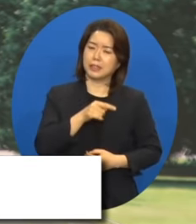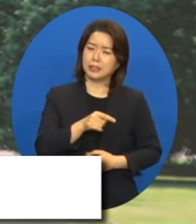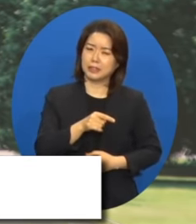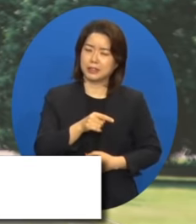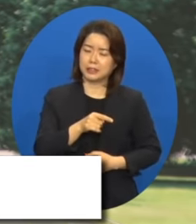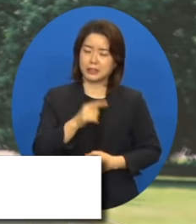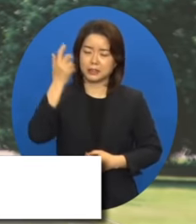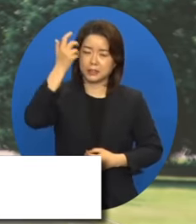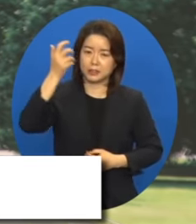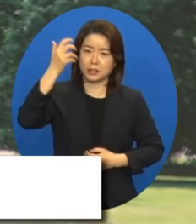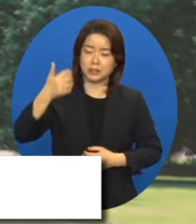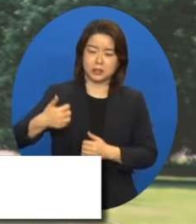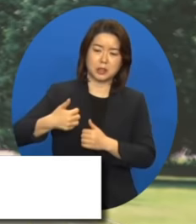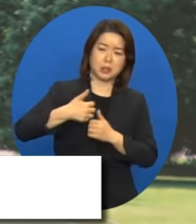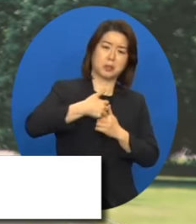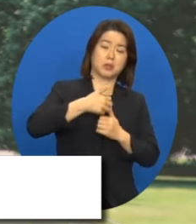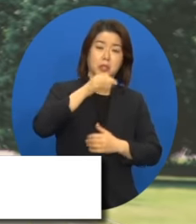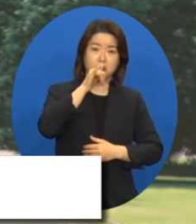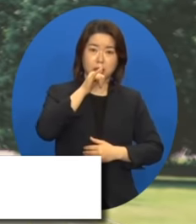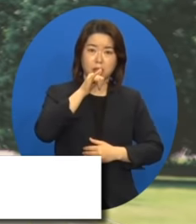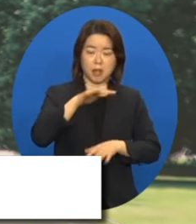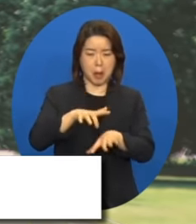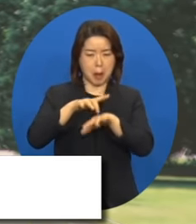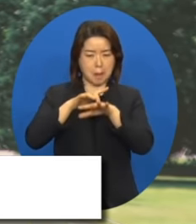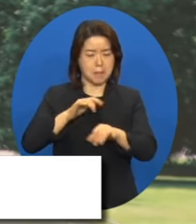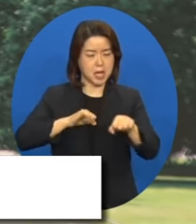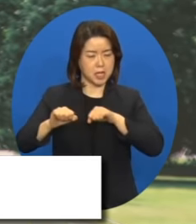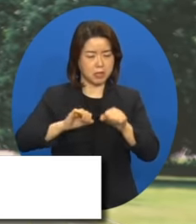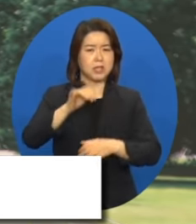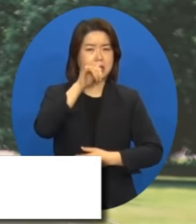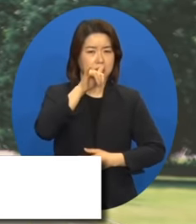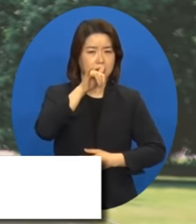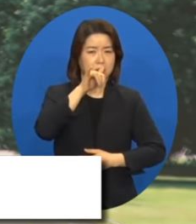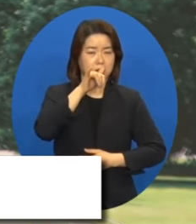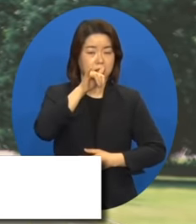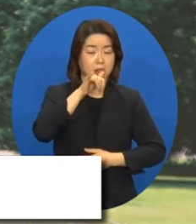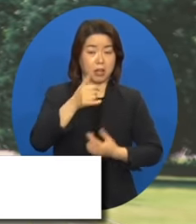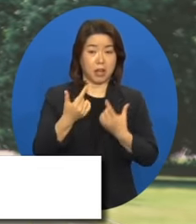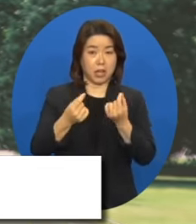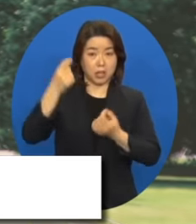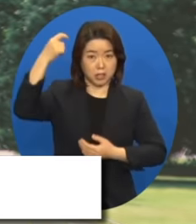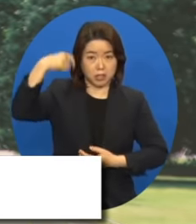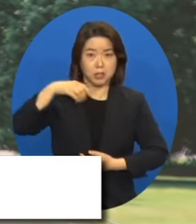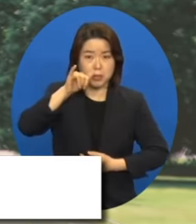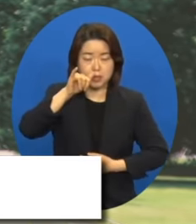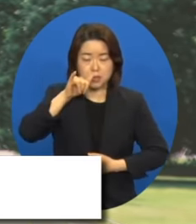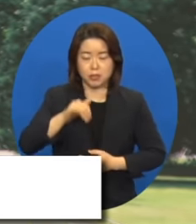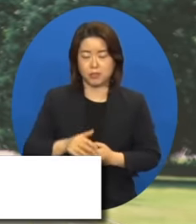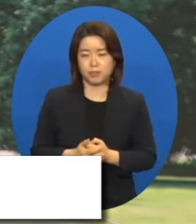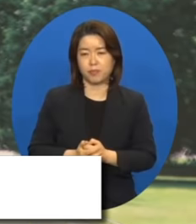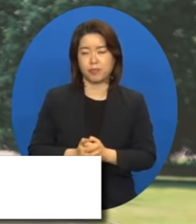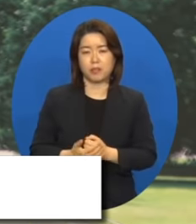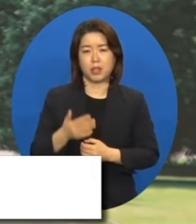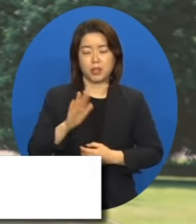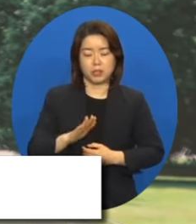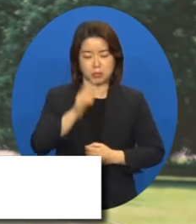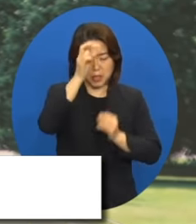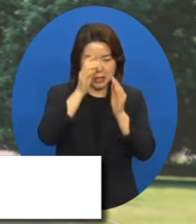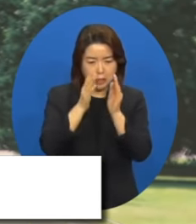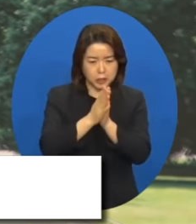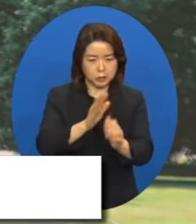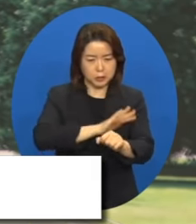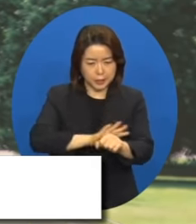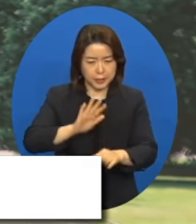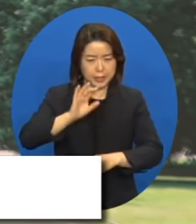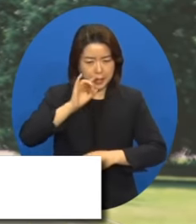영적인 공격이구나, 마귀가 역사하는 거구나 그런 느낌이 들더래요. 그래서 기도가 잘 되고 안 되고